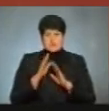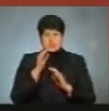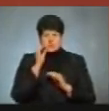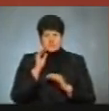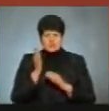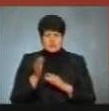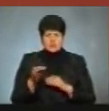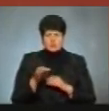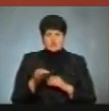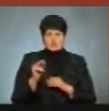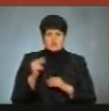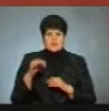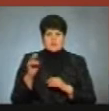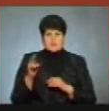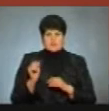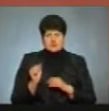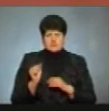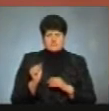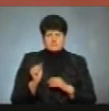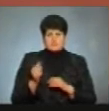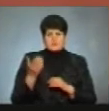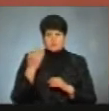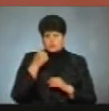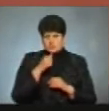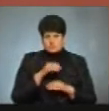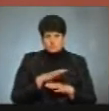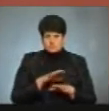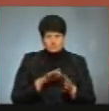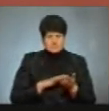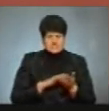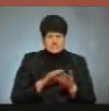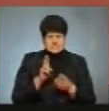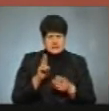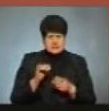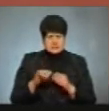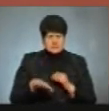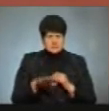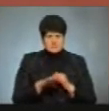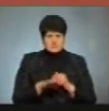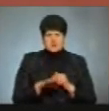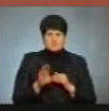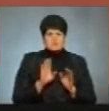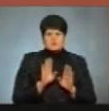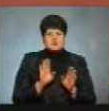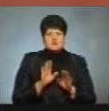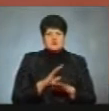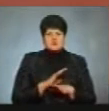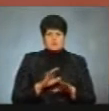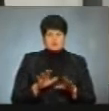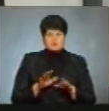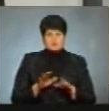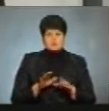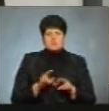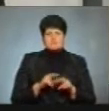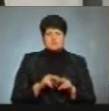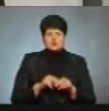на острівку Чайка. Ну, минулі роки, наскільки я знаю, не було на Циганці, правильно? Не було ще, тому що це не було ще по нашому закону, це